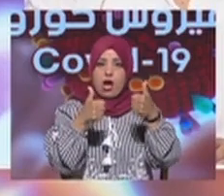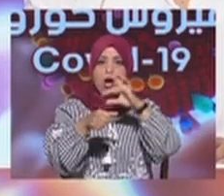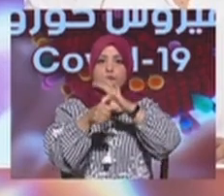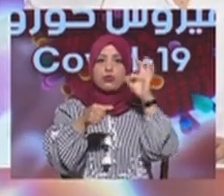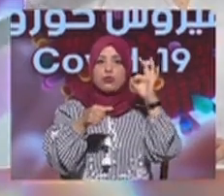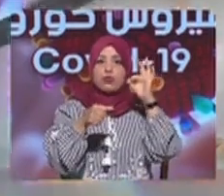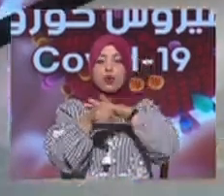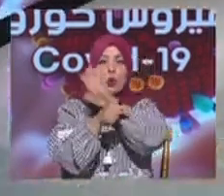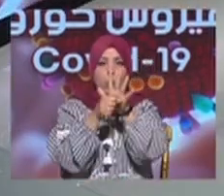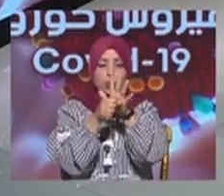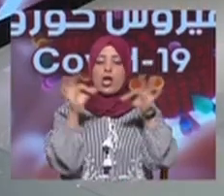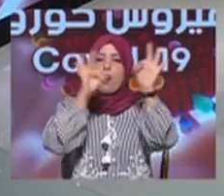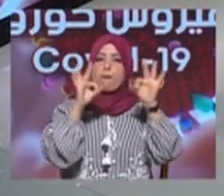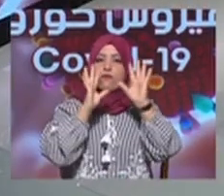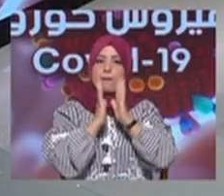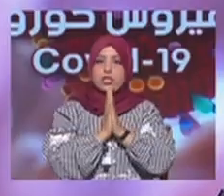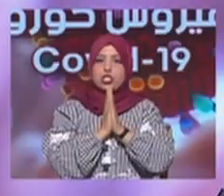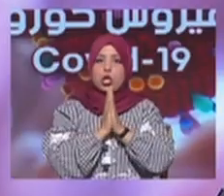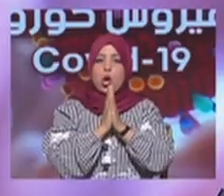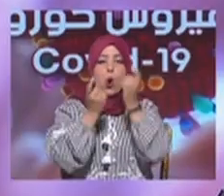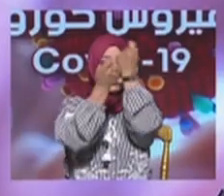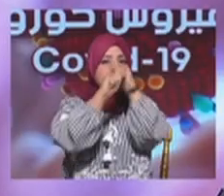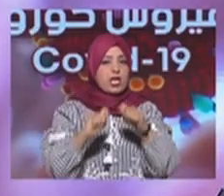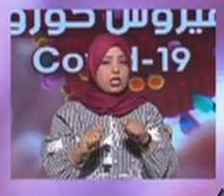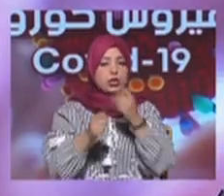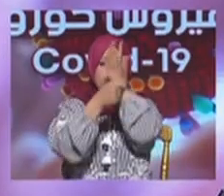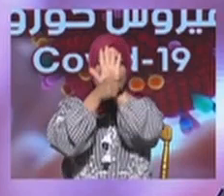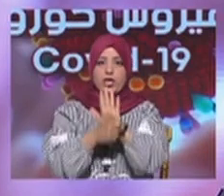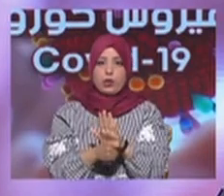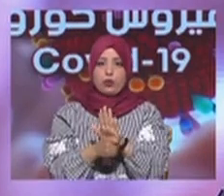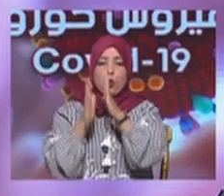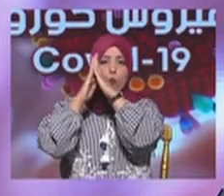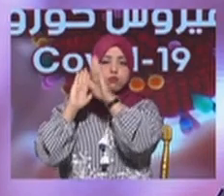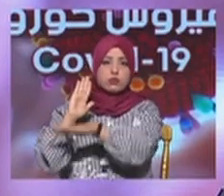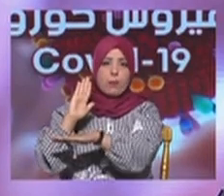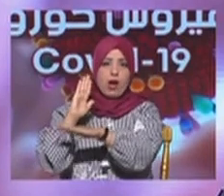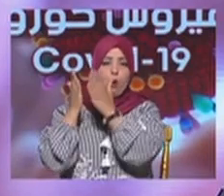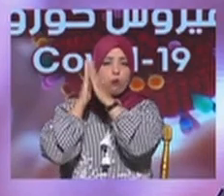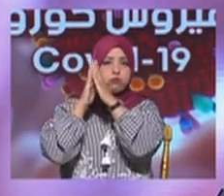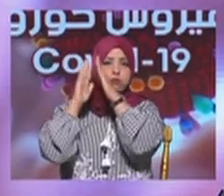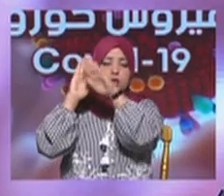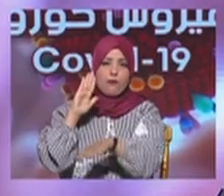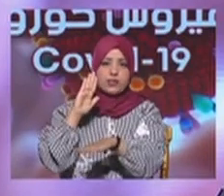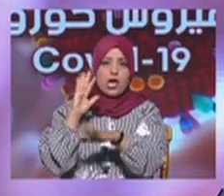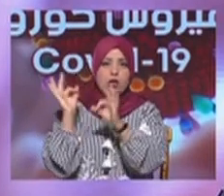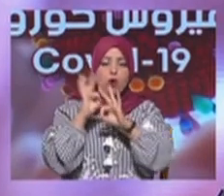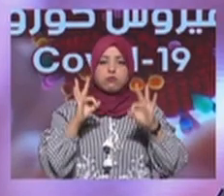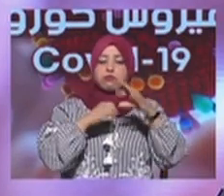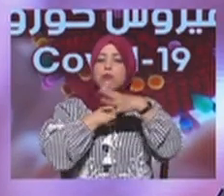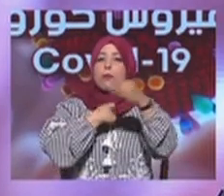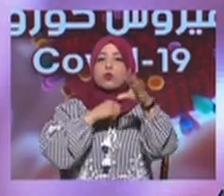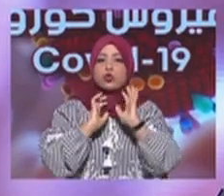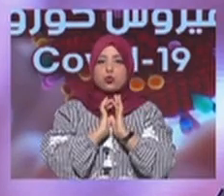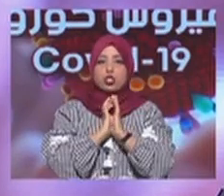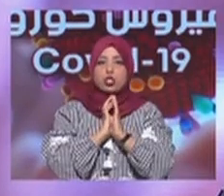ويقع كذلك احترام كل أنواع الحجر وكذلك حالة الطوارئ أيضا، وهذا كله في مصلحتكم وفي مصلحة